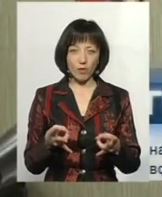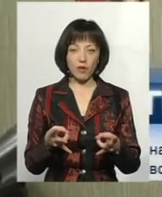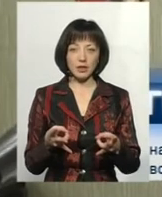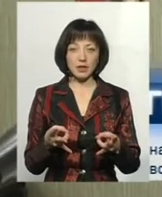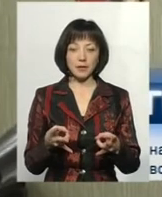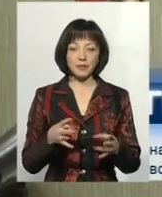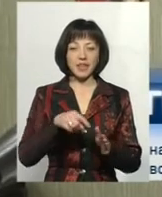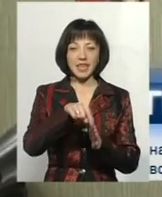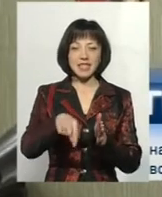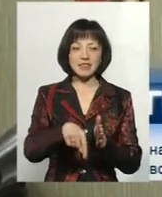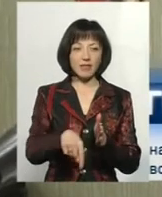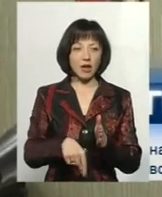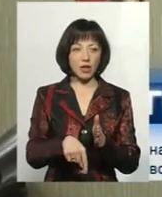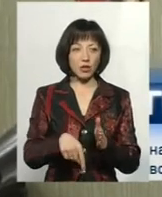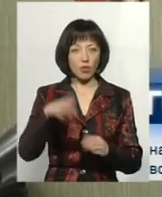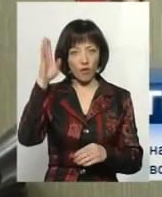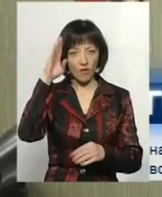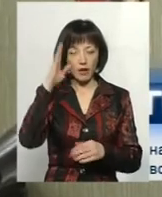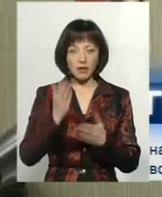ті свердловини, які